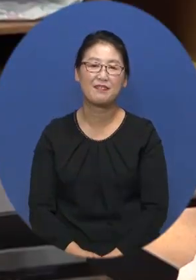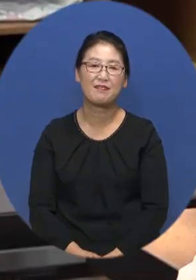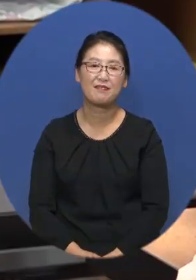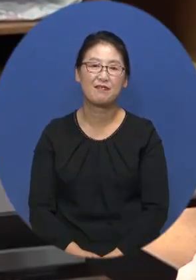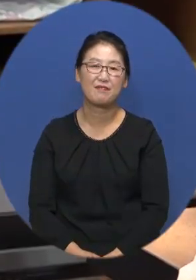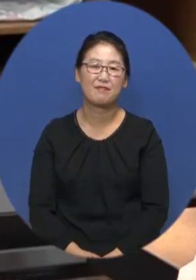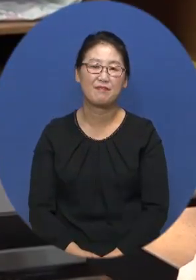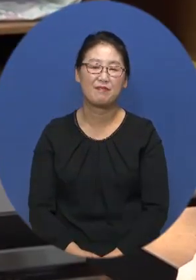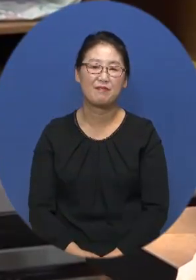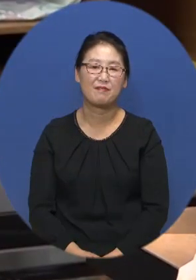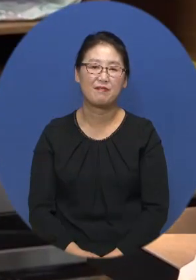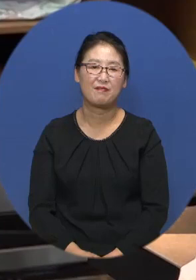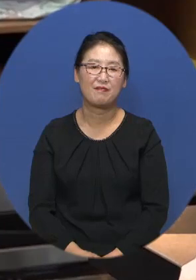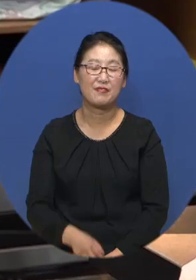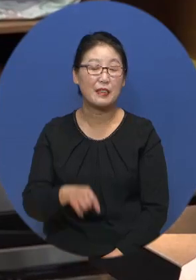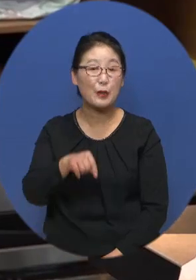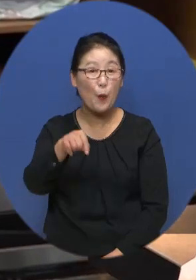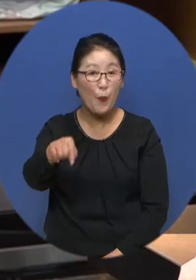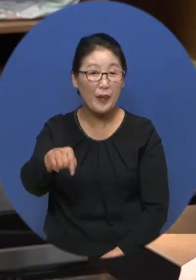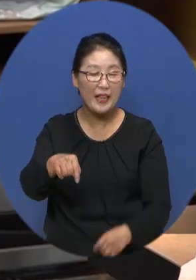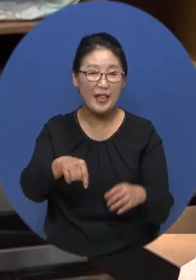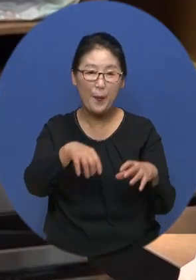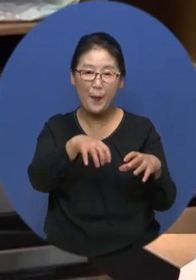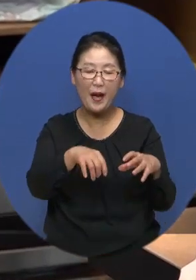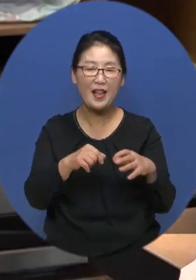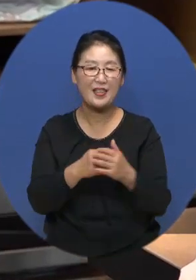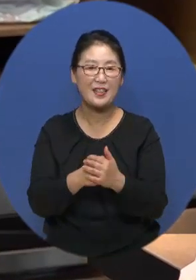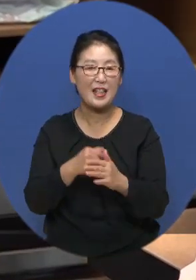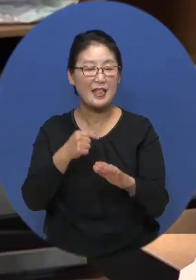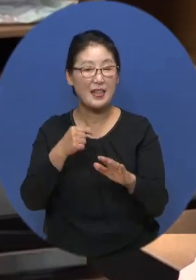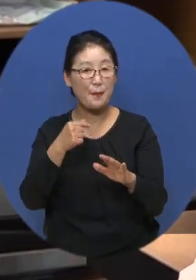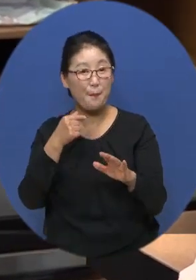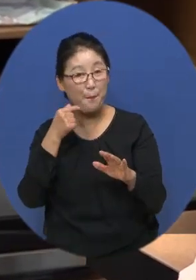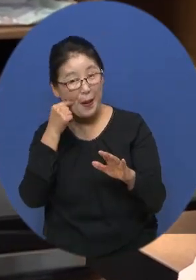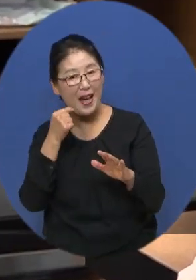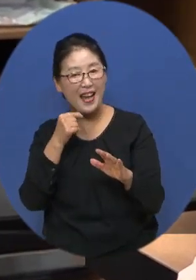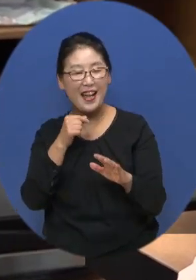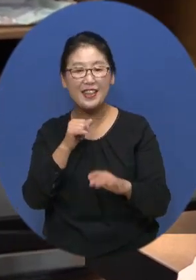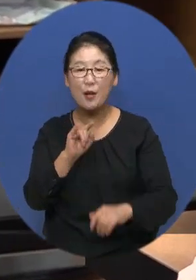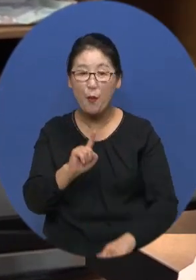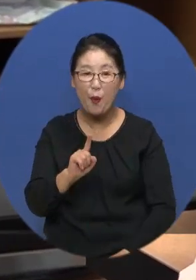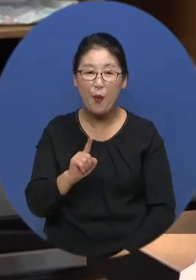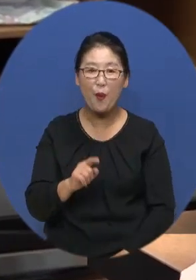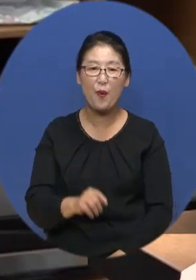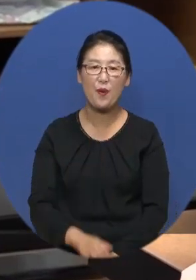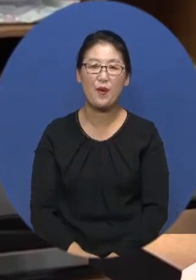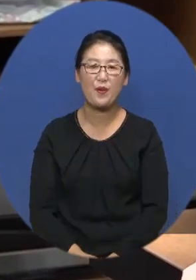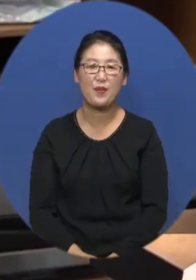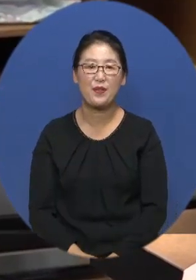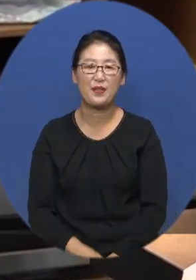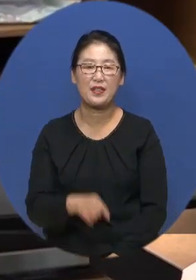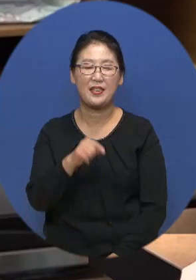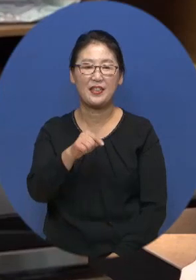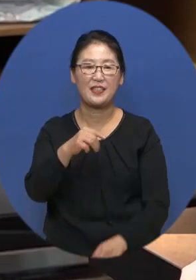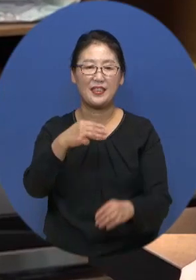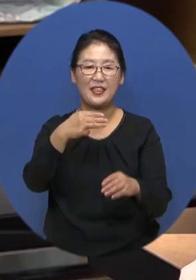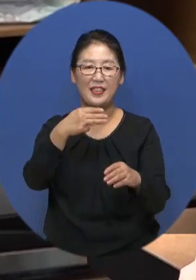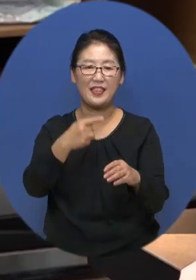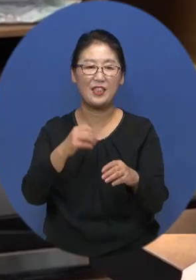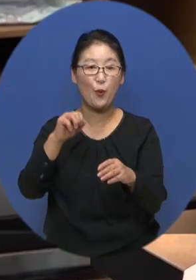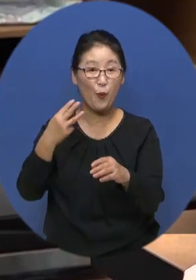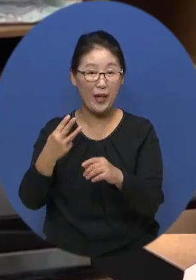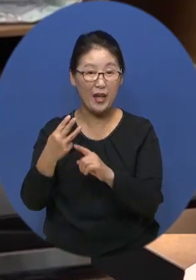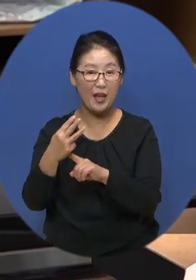국내에서 가장 인기 있는 메뉴는 어떤 메뉴인지? 네, 저희는 트윌 종류가 제일 많이 나가는데 그중에서도 이제 검은깨